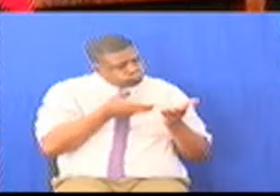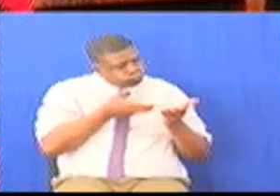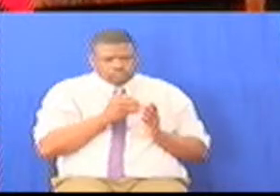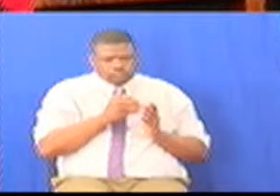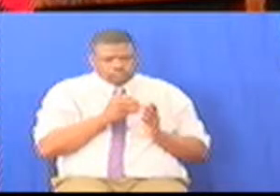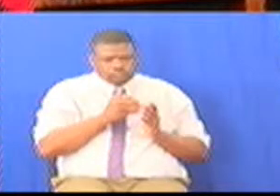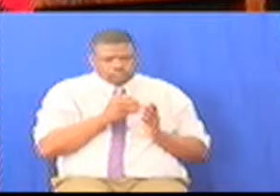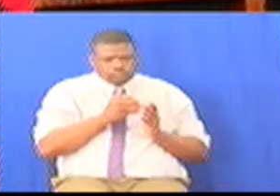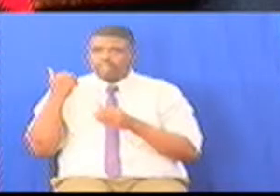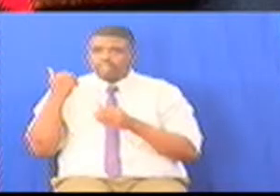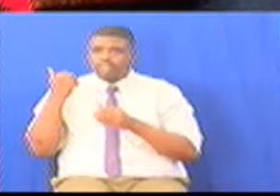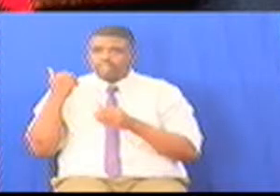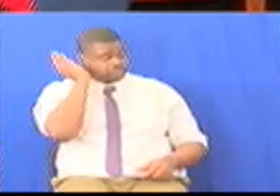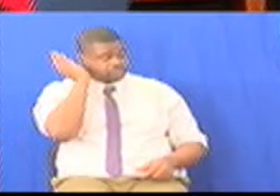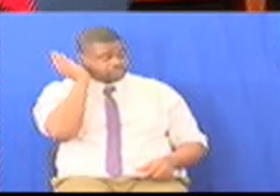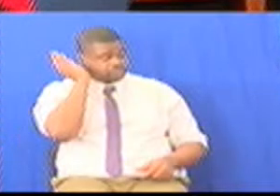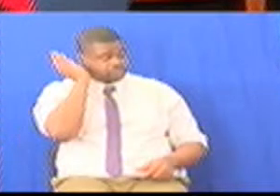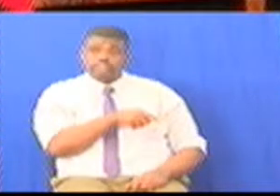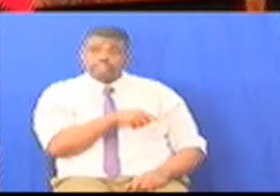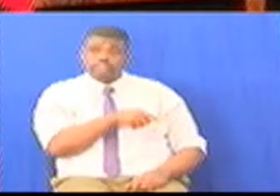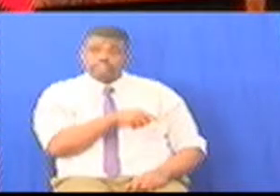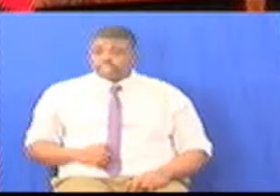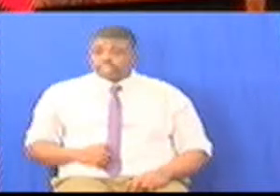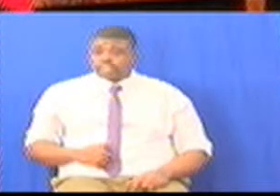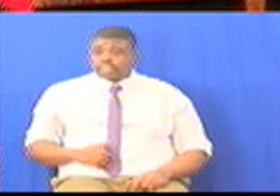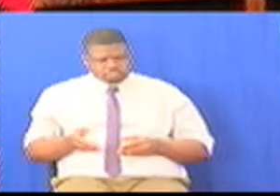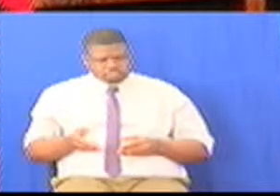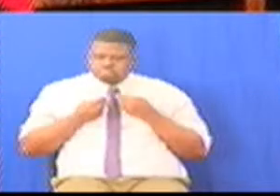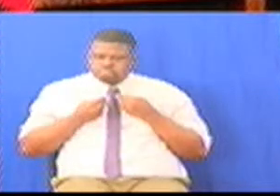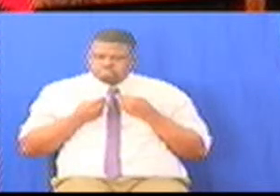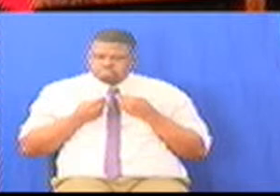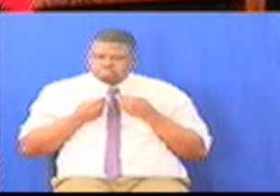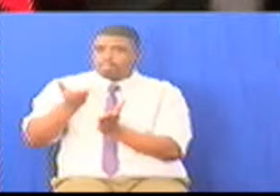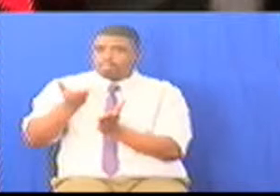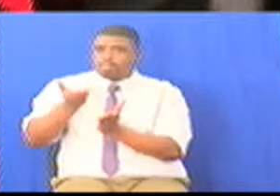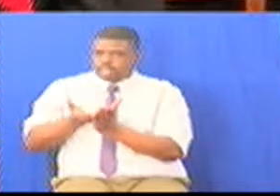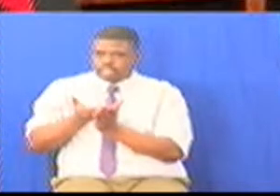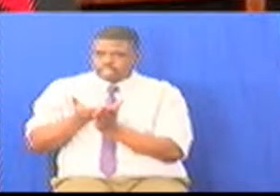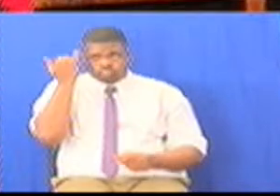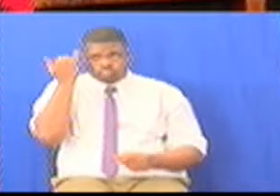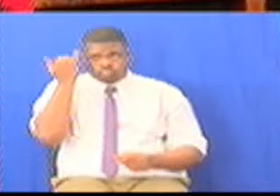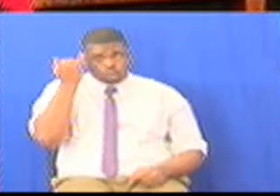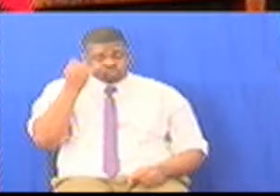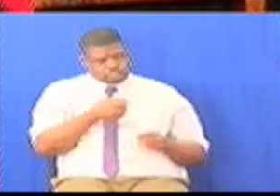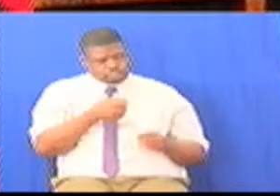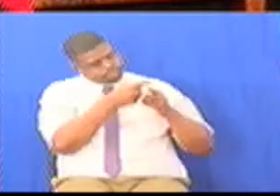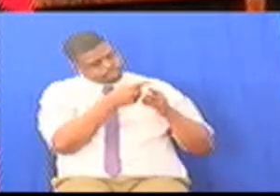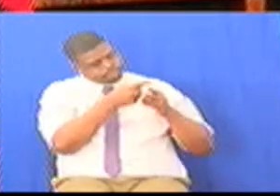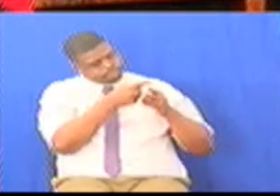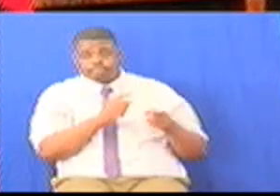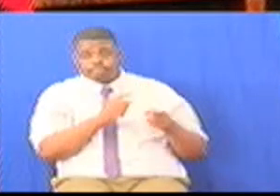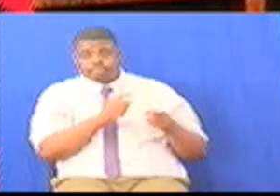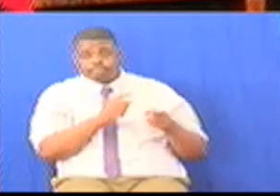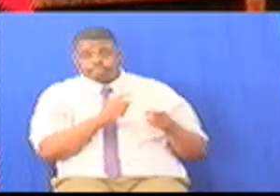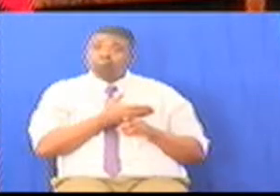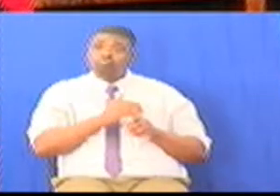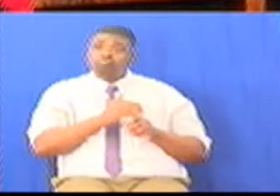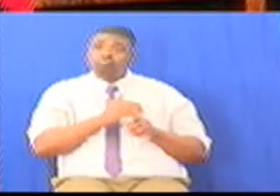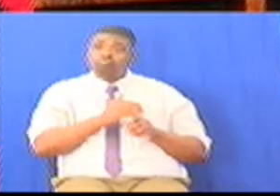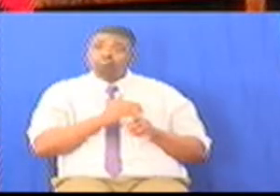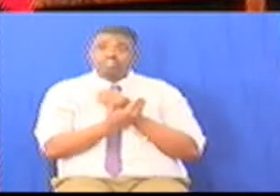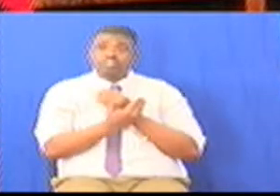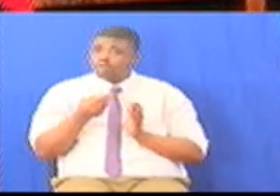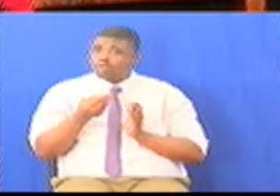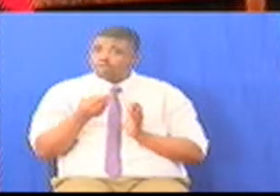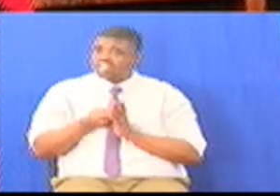kamati na serikali, kamati tunatoa maoni na mapendekezo ifuatavyo. Kuhusu sheria ya udhibiti wa fedha haramu